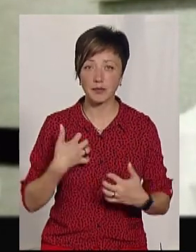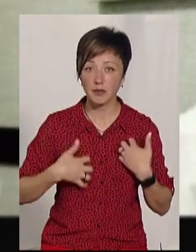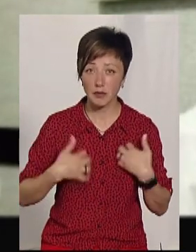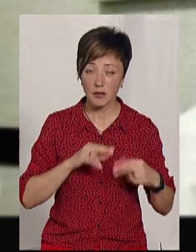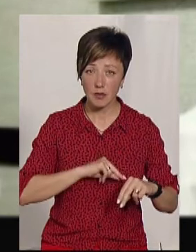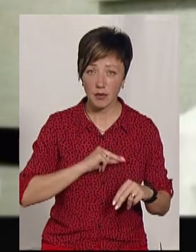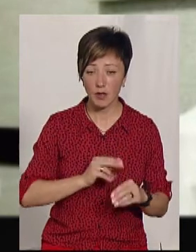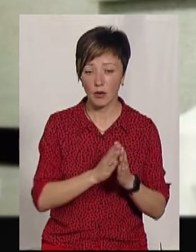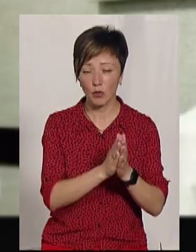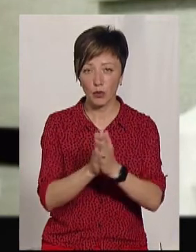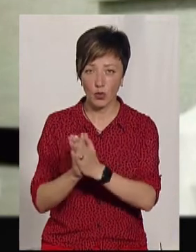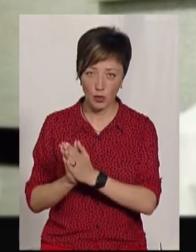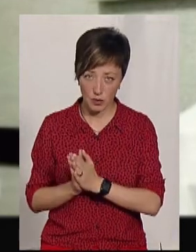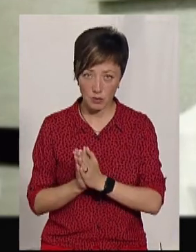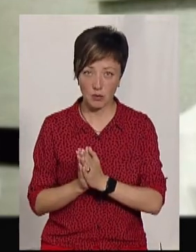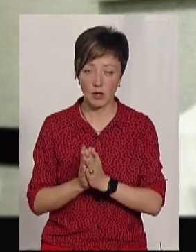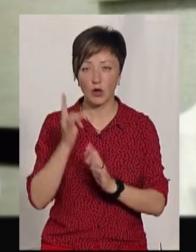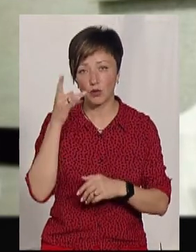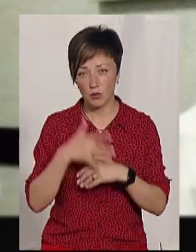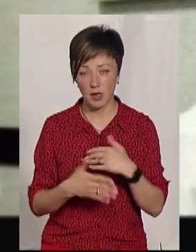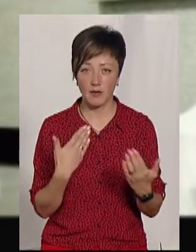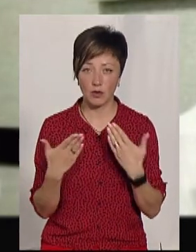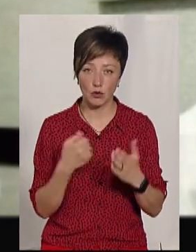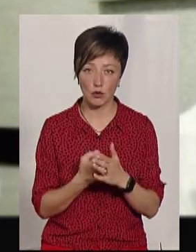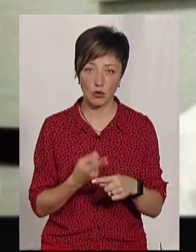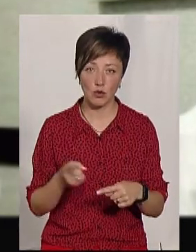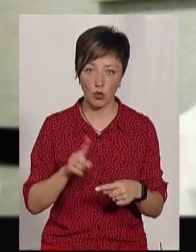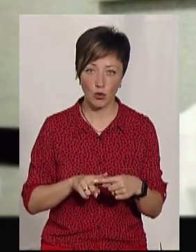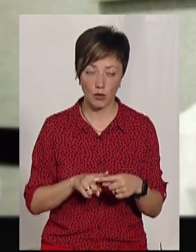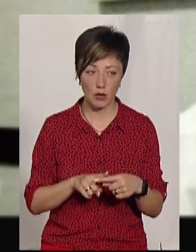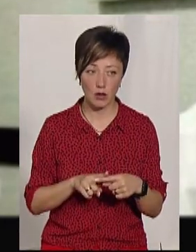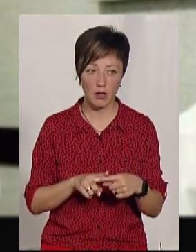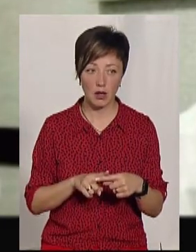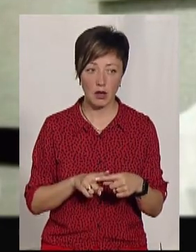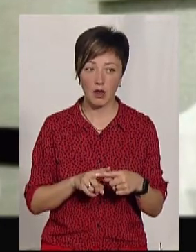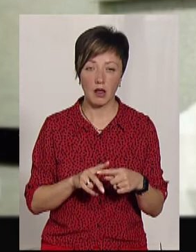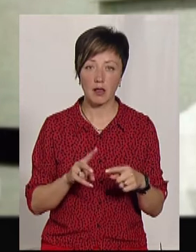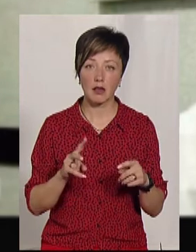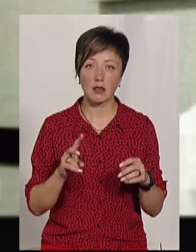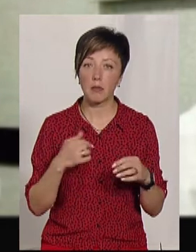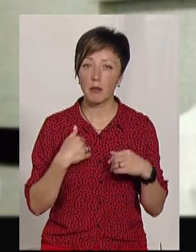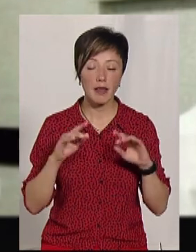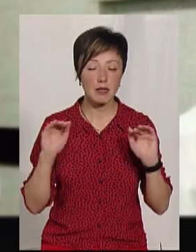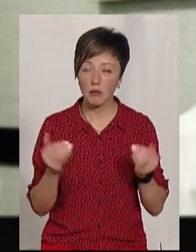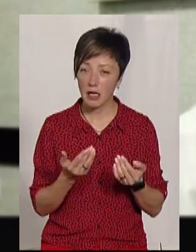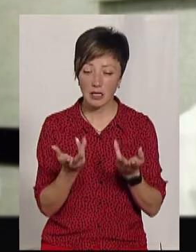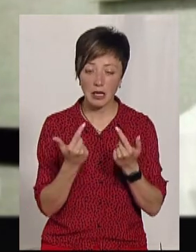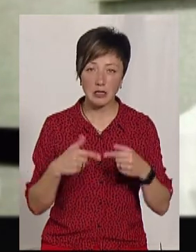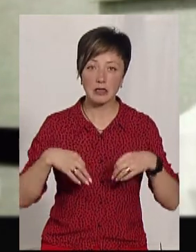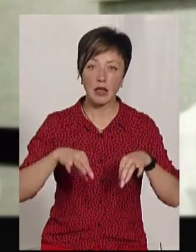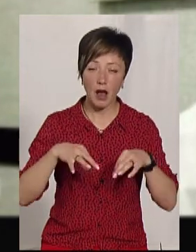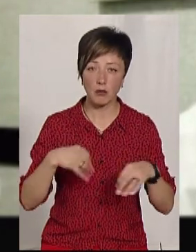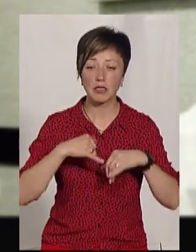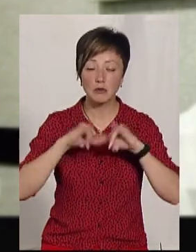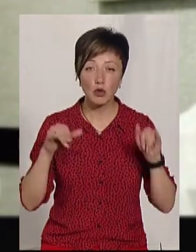їдуть на роботу, ми просимо вас теж з розумінням до того ставитися. Ми не зменшуємо кількість транспорту, ми навпаки його